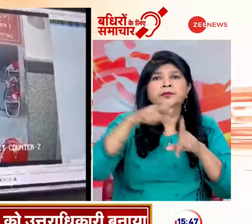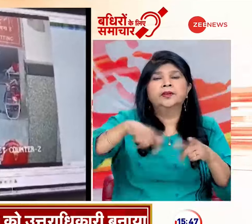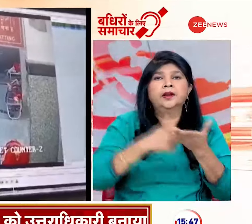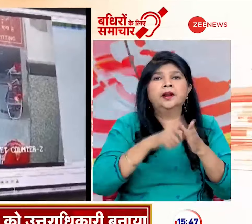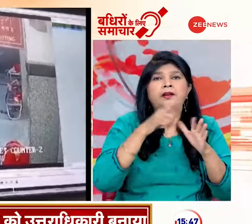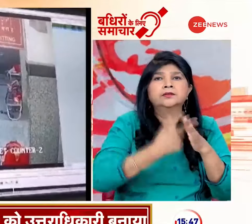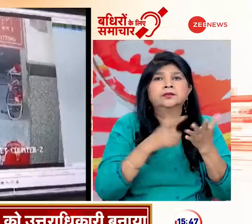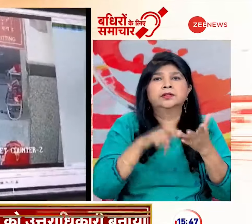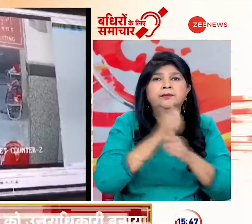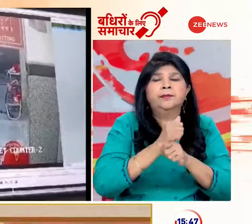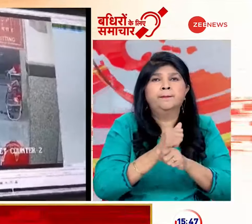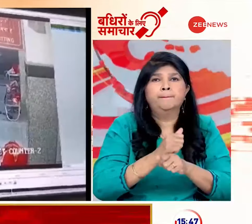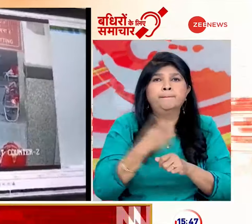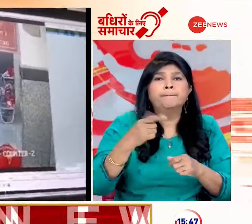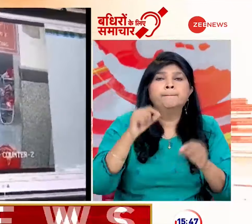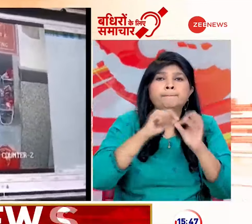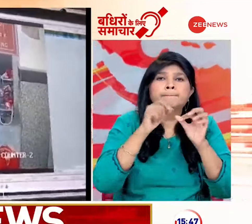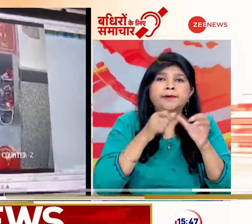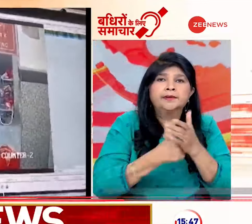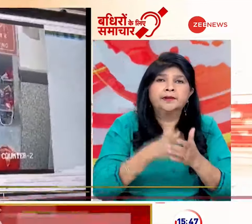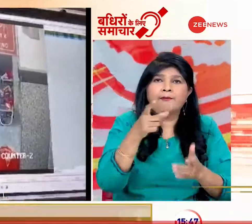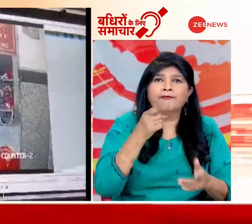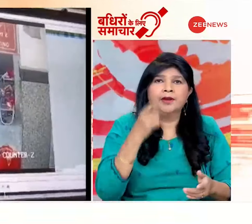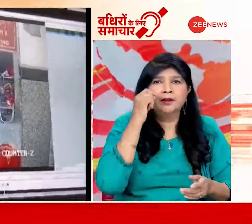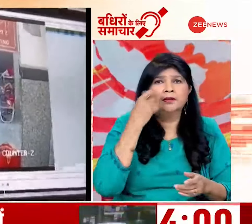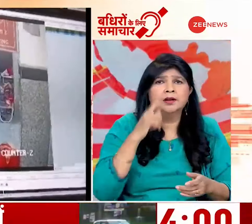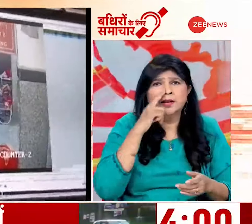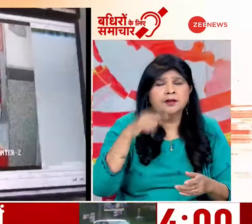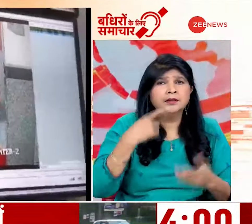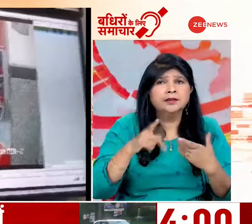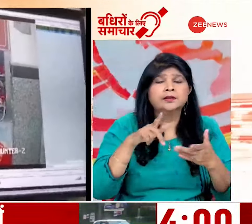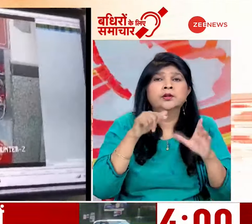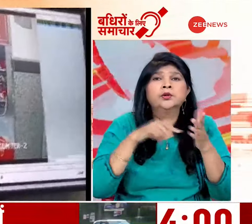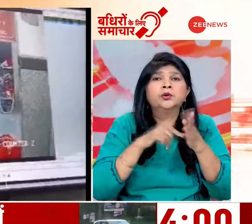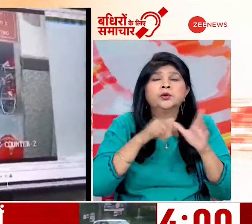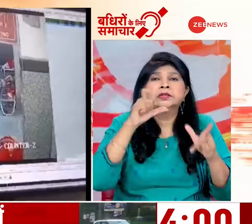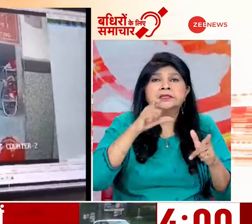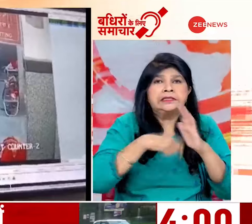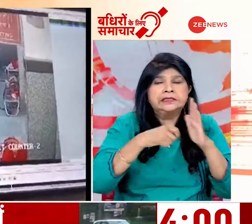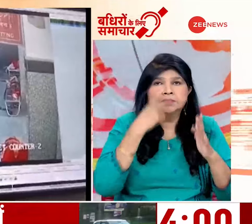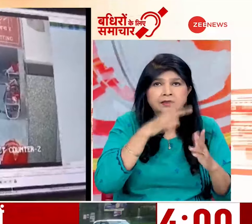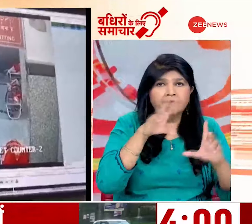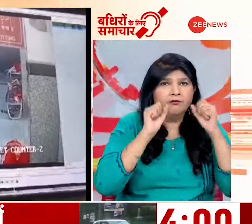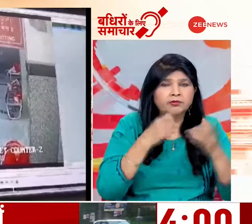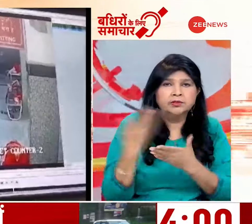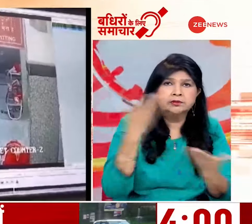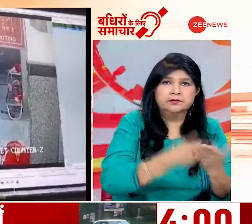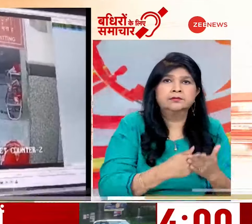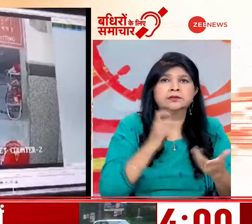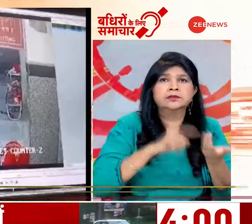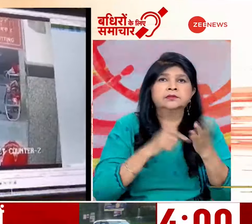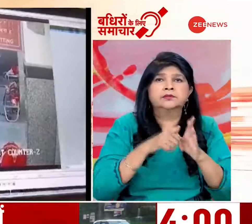दिल्ली के राजौरी गार्डन में बर्गर किंग में फायरिंग मामले में फरार चल रही लेडी डॉन का सीसीटीवी फुटेज सामने आया